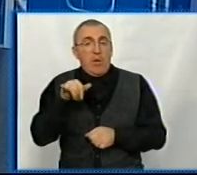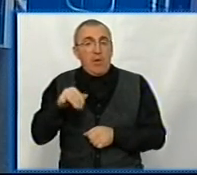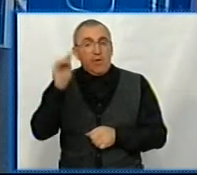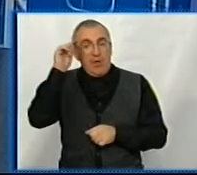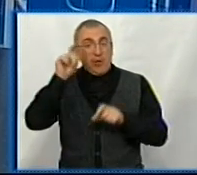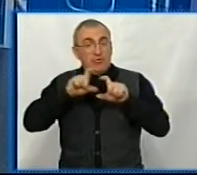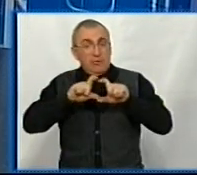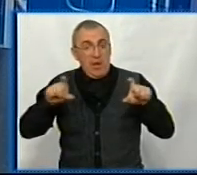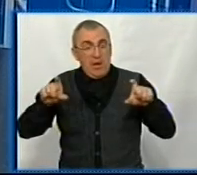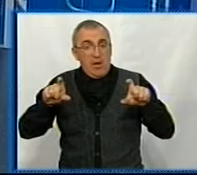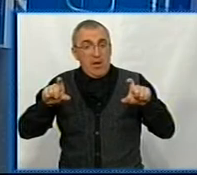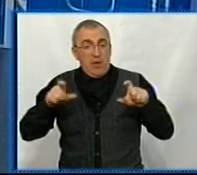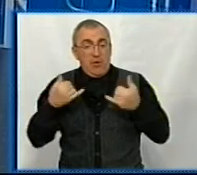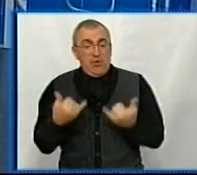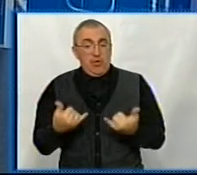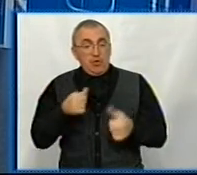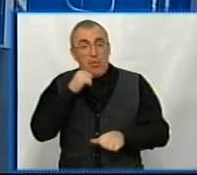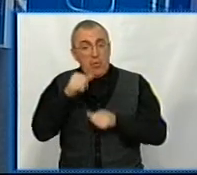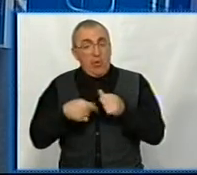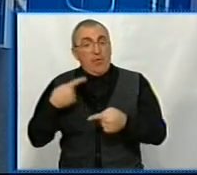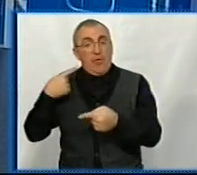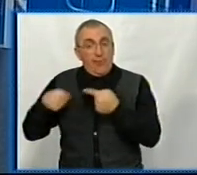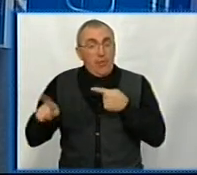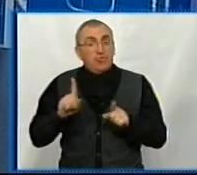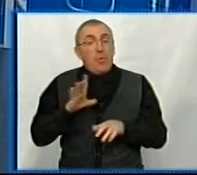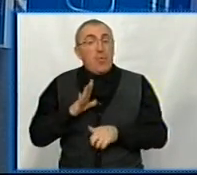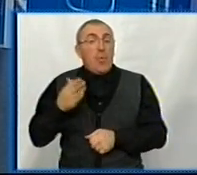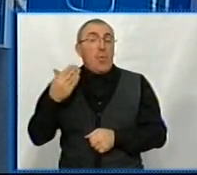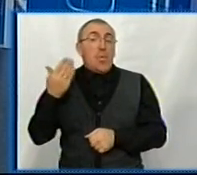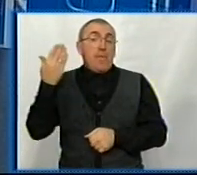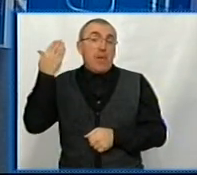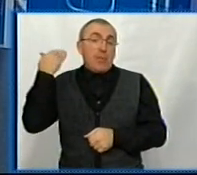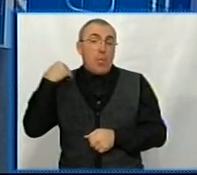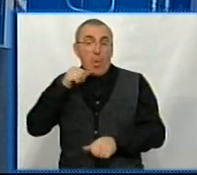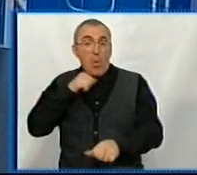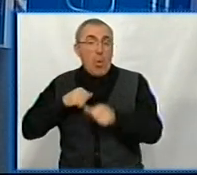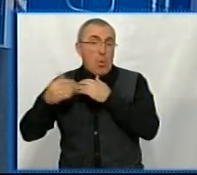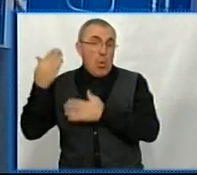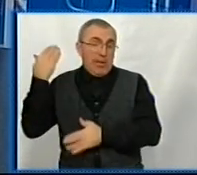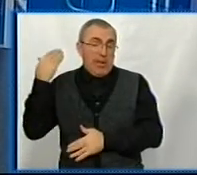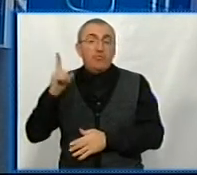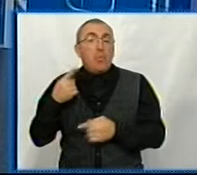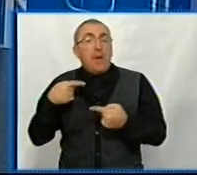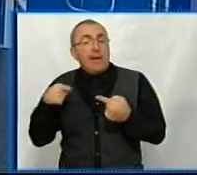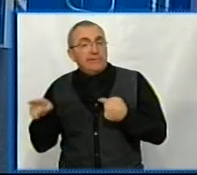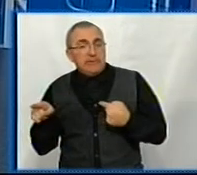навчальних закладах в нинішньому році, відрізняється від того, що було минулих років? У чому